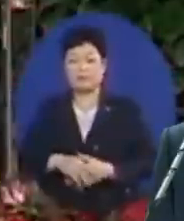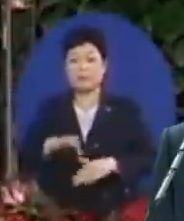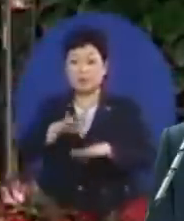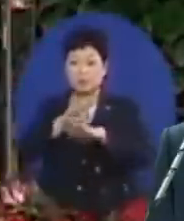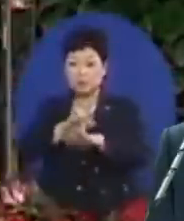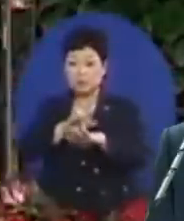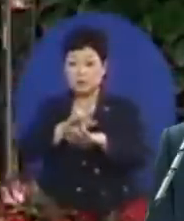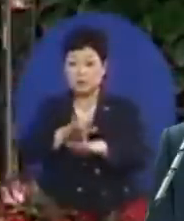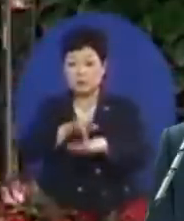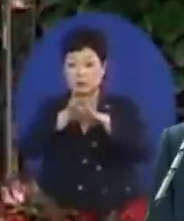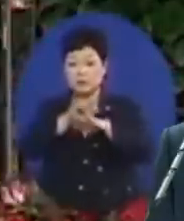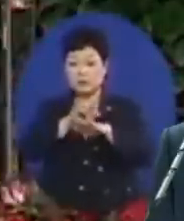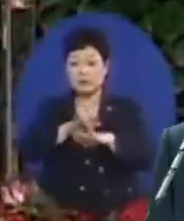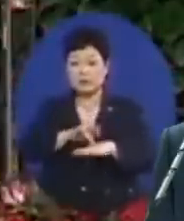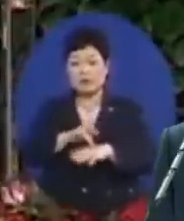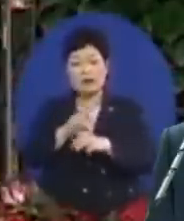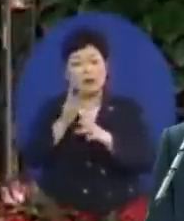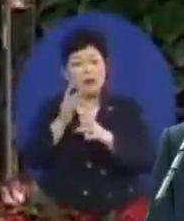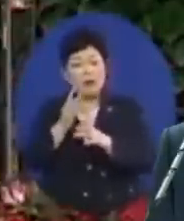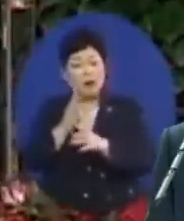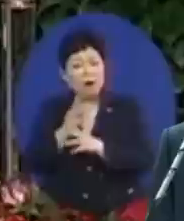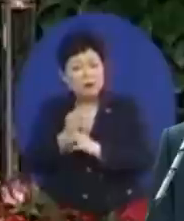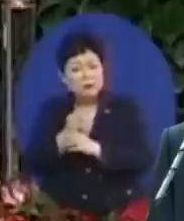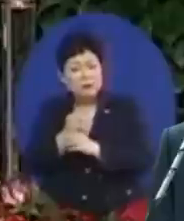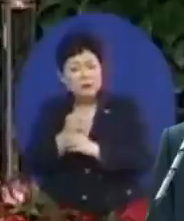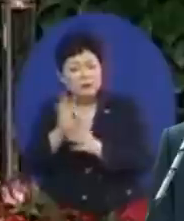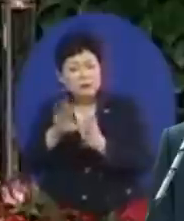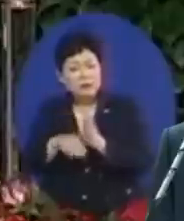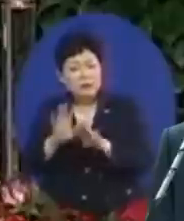귀신을 언제 대적해야 되느냐?